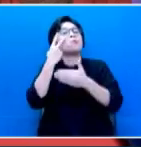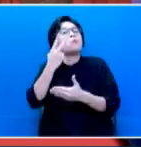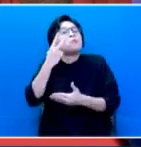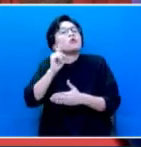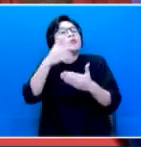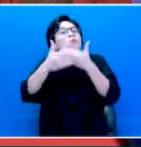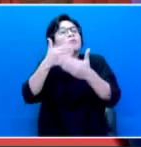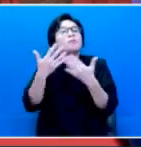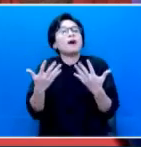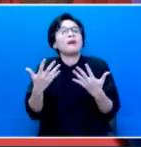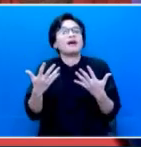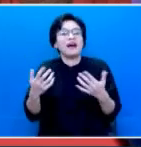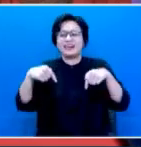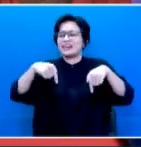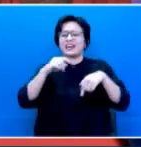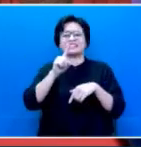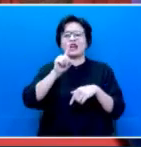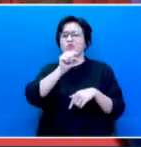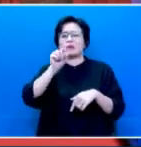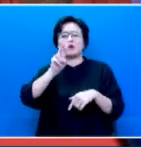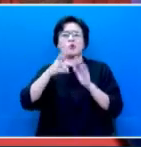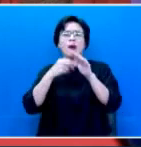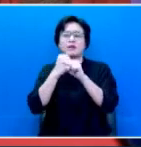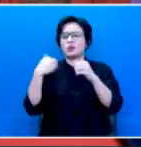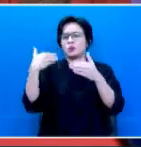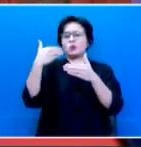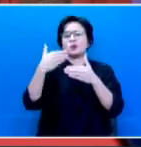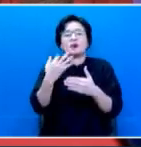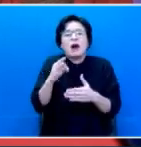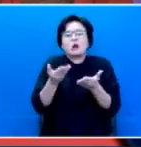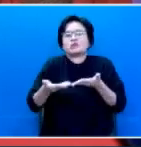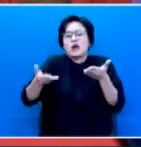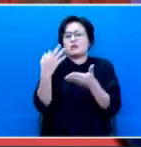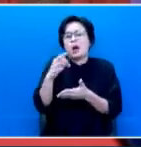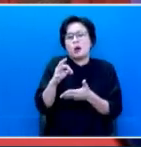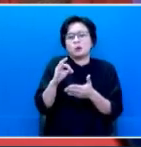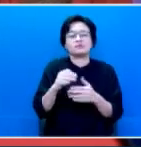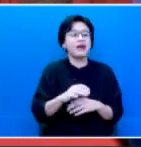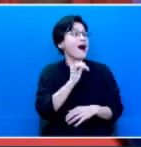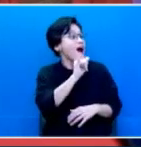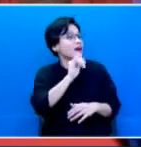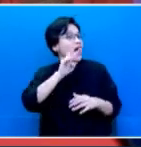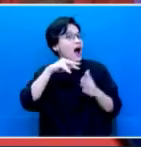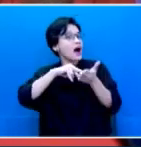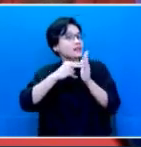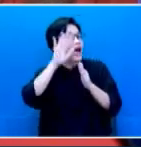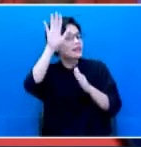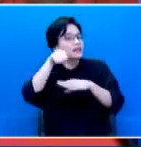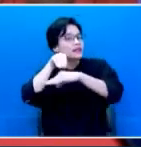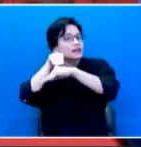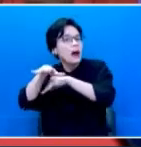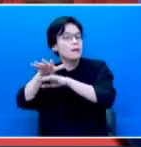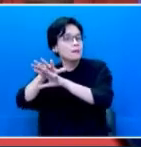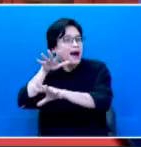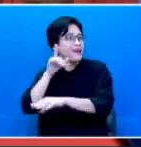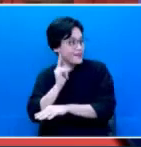ke depan karena kan baru seminggu du minggu ini ya ya artinya masih ada banyak kemungkinannya terkait dengan ee dampak elektoral tapi begini Kalau Pak